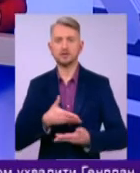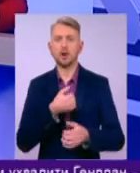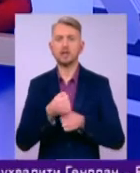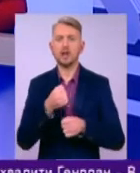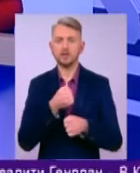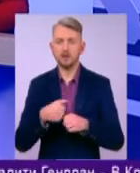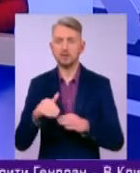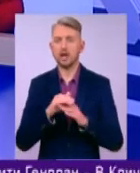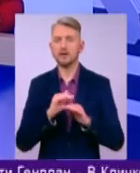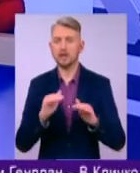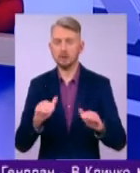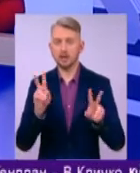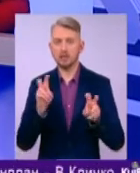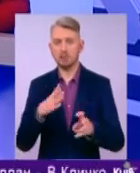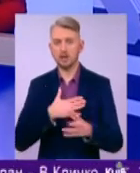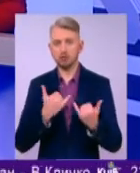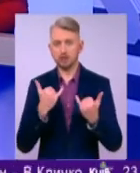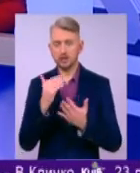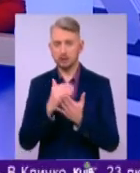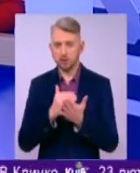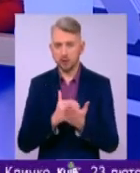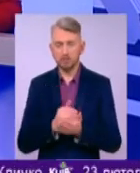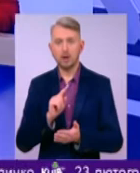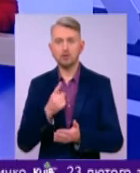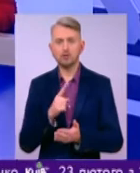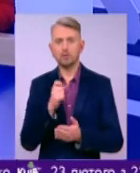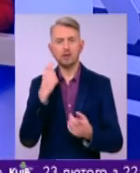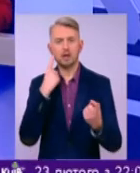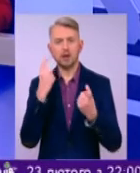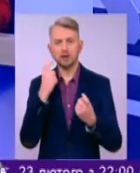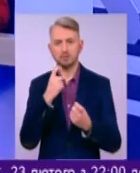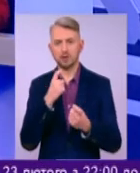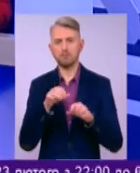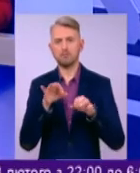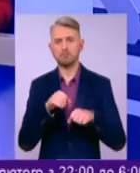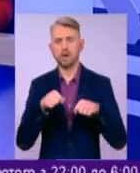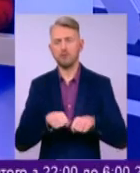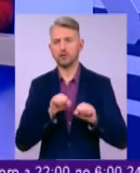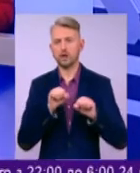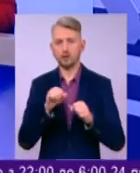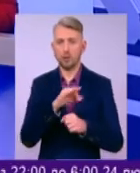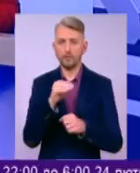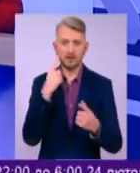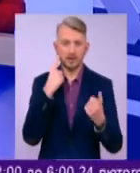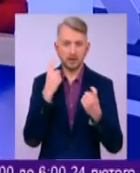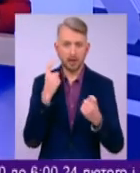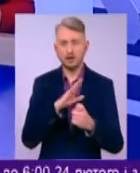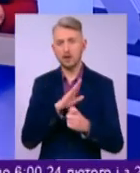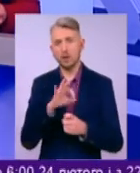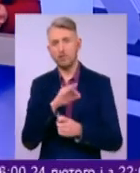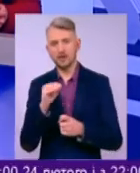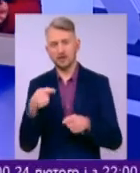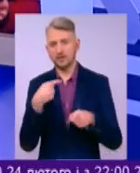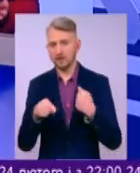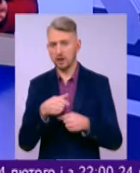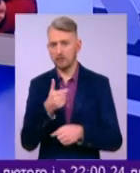насильство над дітьми – тема нашої сьогоднішньої програми. Чому, за даними правозахисників, офіційні дані і неофіційні відрізняються в